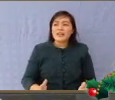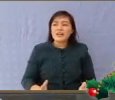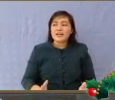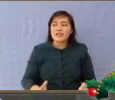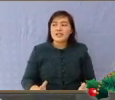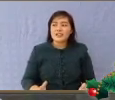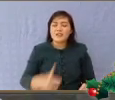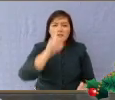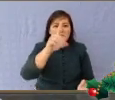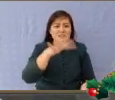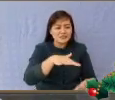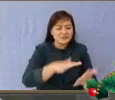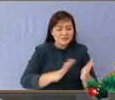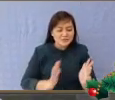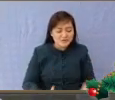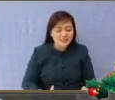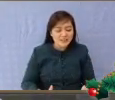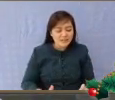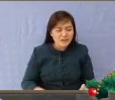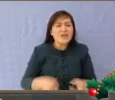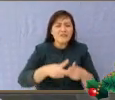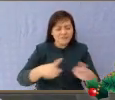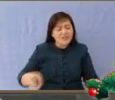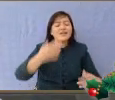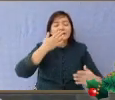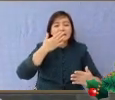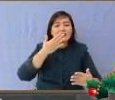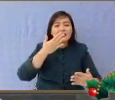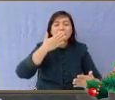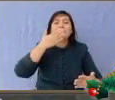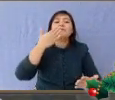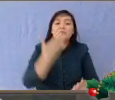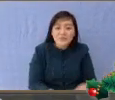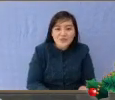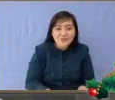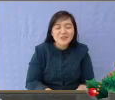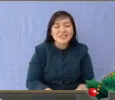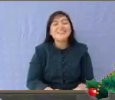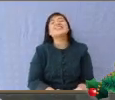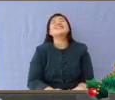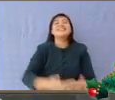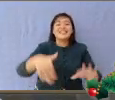kanyang reviewer, hindi niya namamalayan, pinupunit-punit niya na.